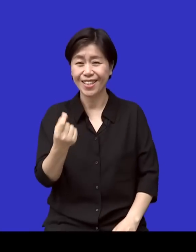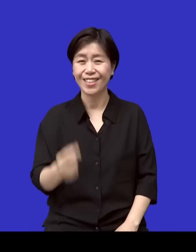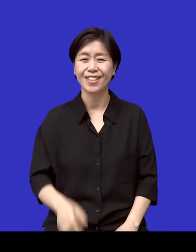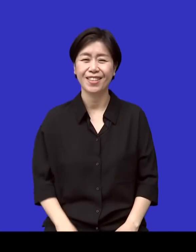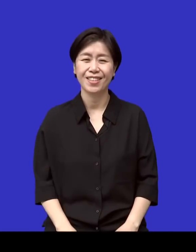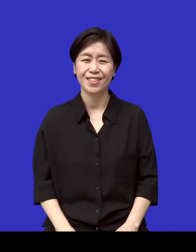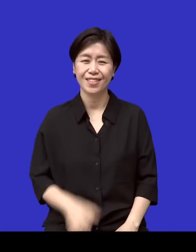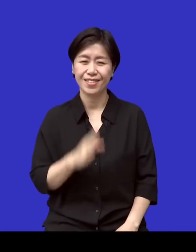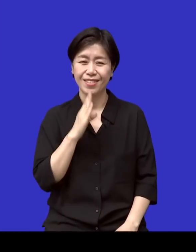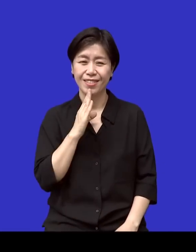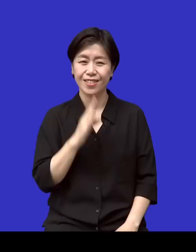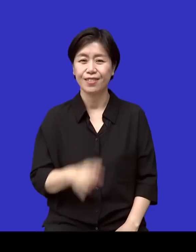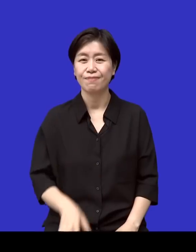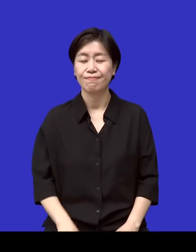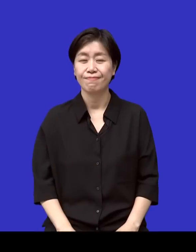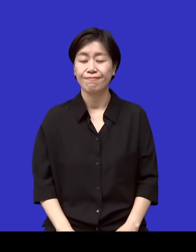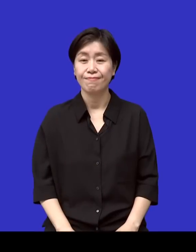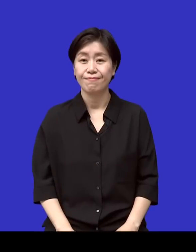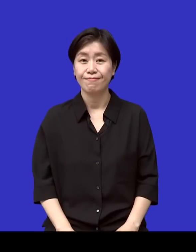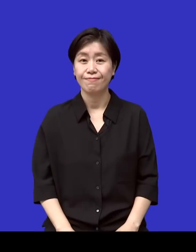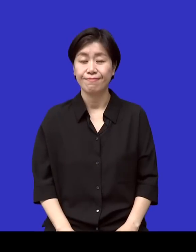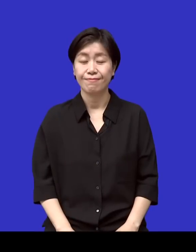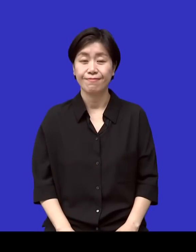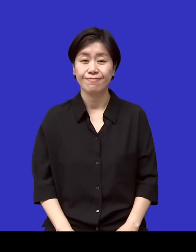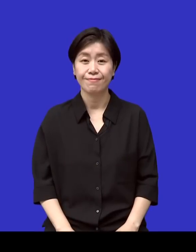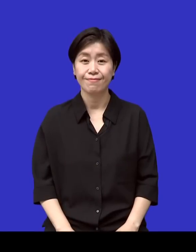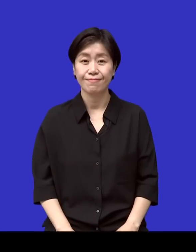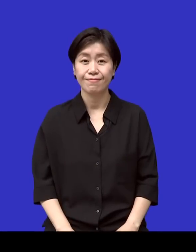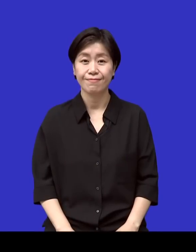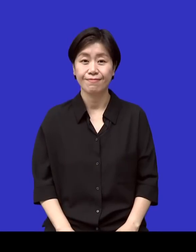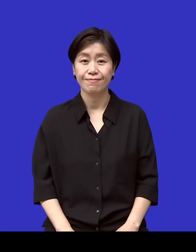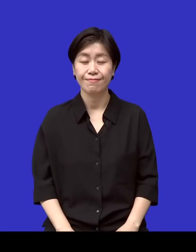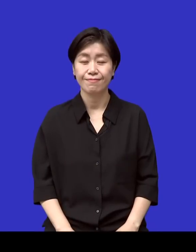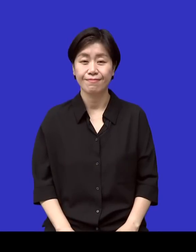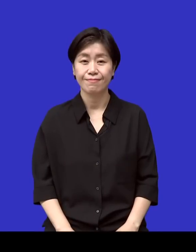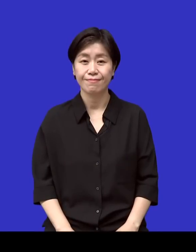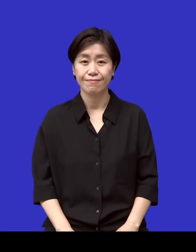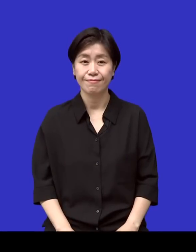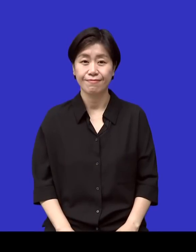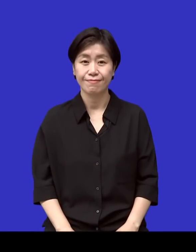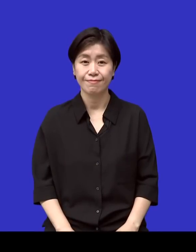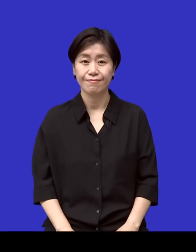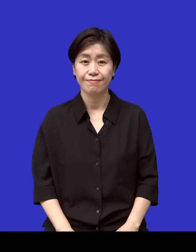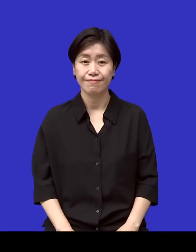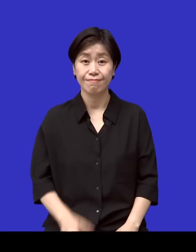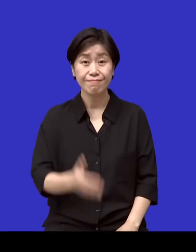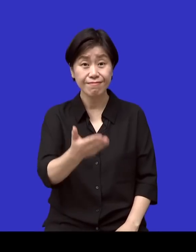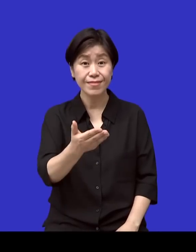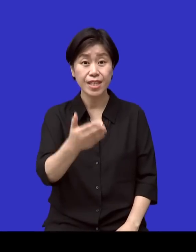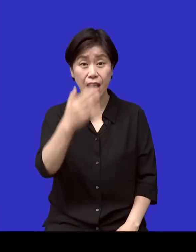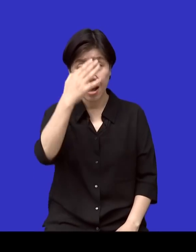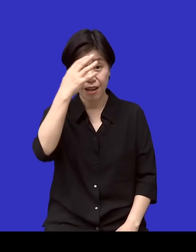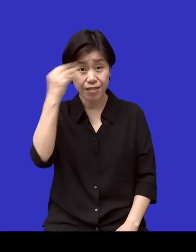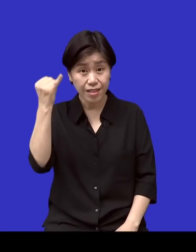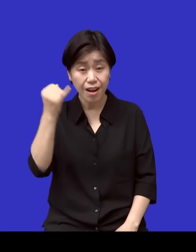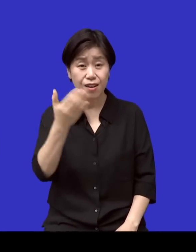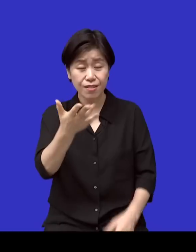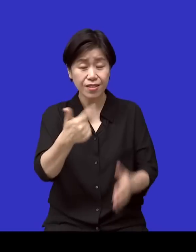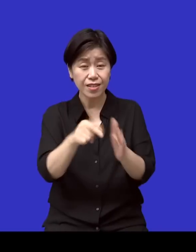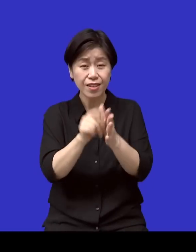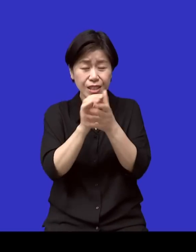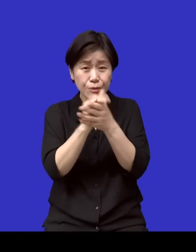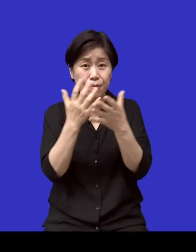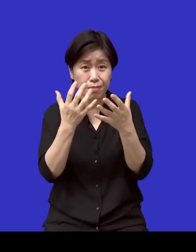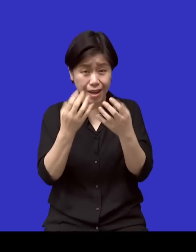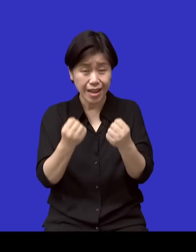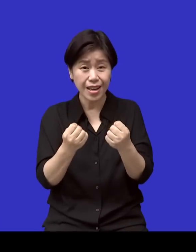같아요. 와, 어때요? 그거 보고 딱 할머니가 아까 많이 기도해 주셨다는데 할머니는 반응이 뭘 하셨어요?